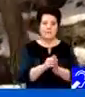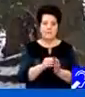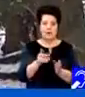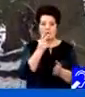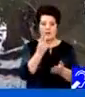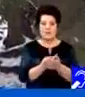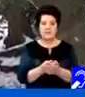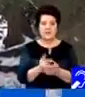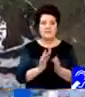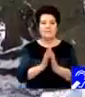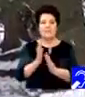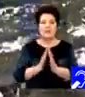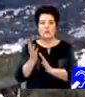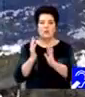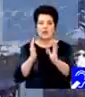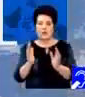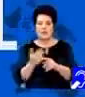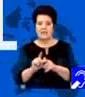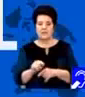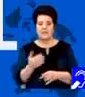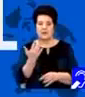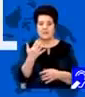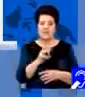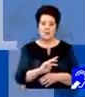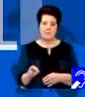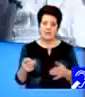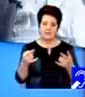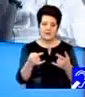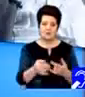imaginile doar peste câteva momente în telejurnal.